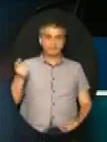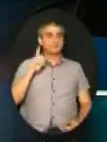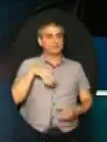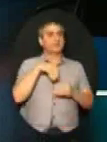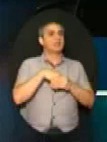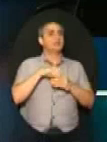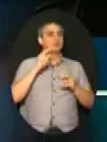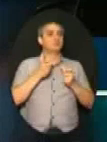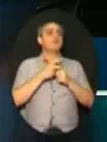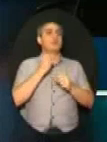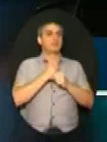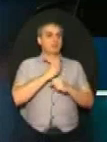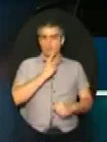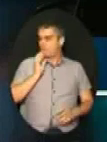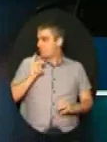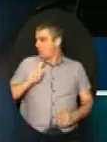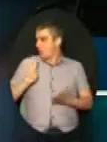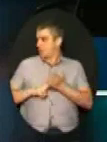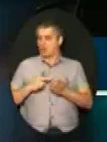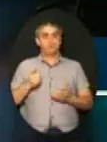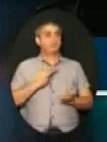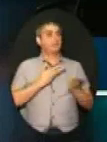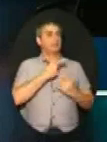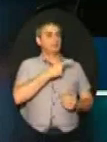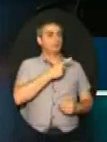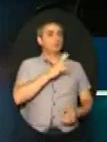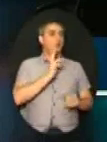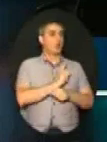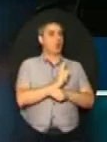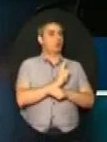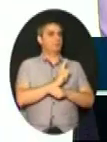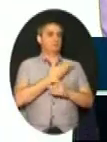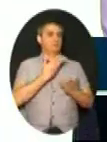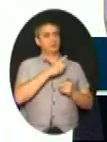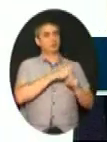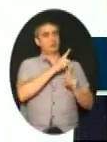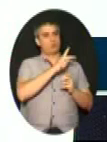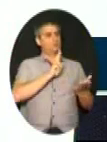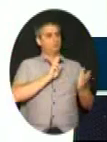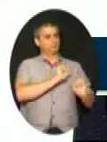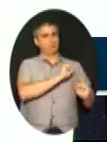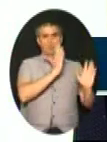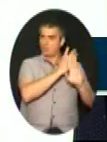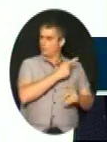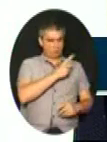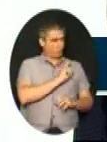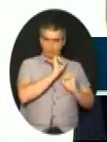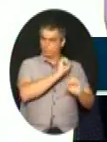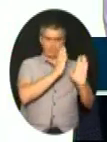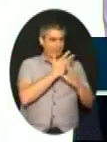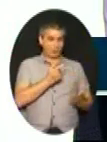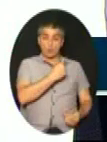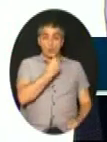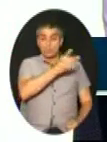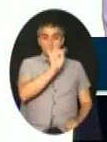חלקים במפלגת העבודה, לא כולם, התייחסו לזוהיר בהלול, שבאופן אוטומטי התייחסו אליו כאילו הוא מצדיק טרור. הוא הרי לא מצדיק טרור, הוא